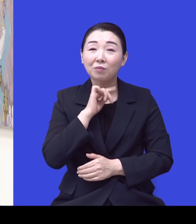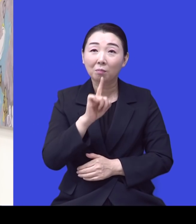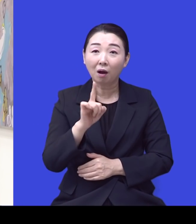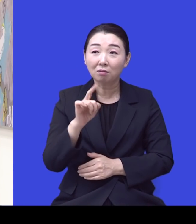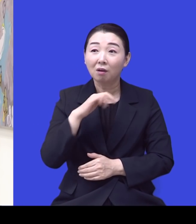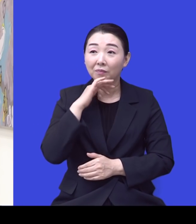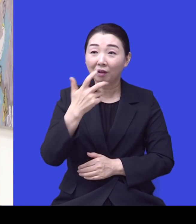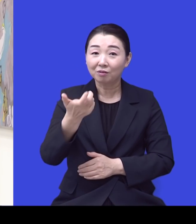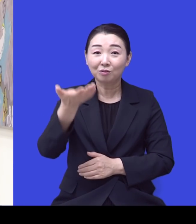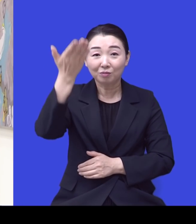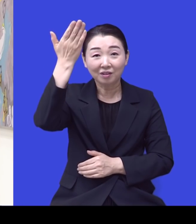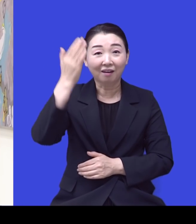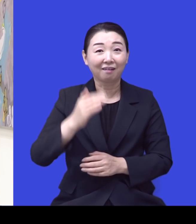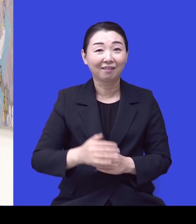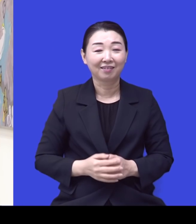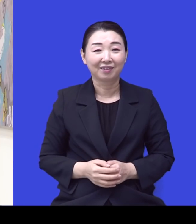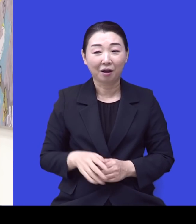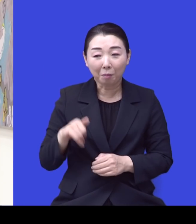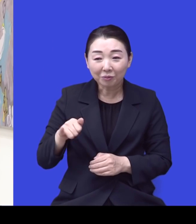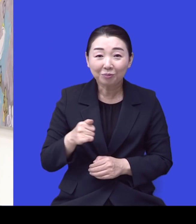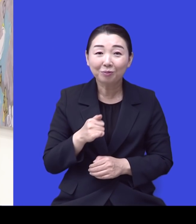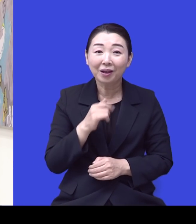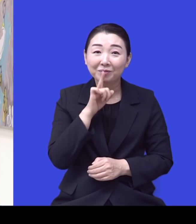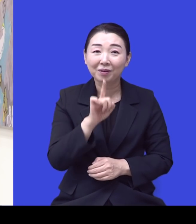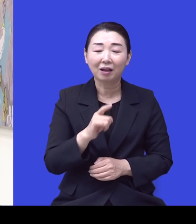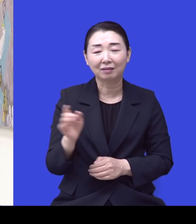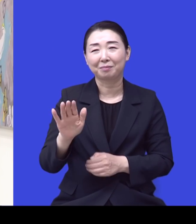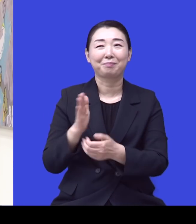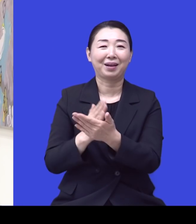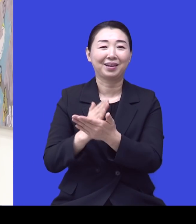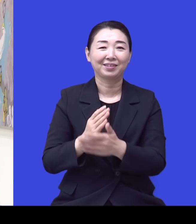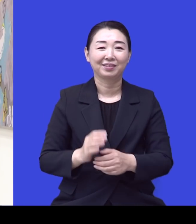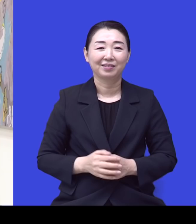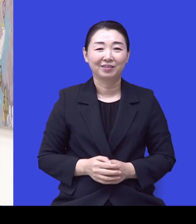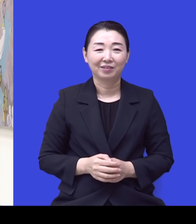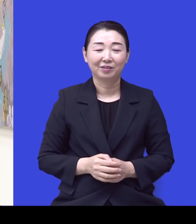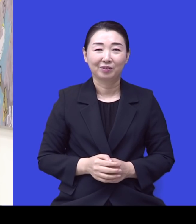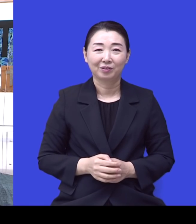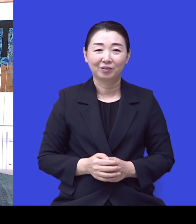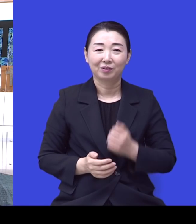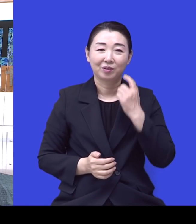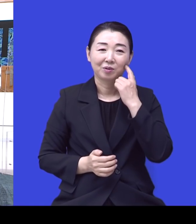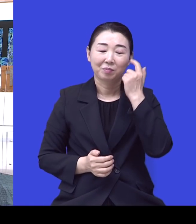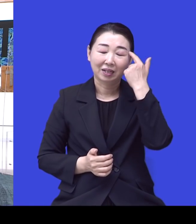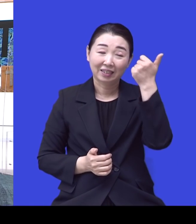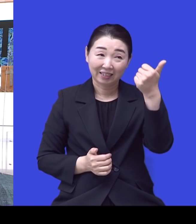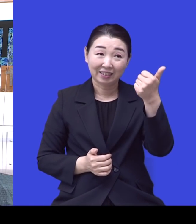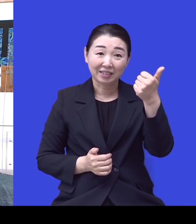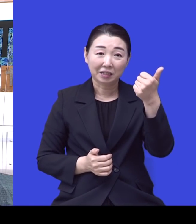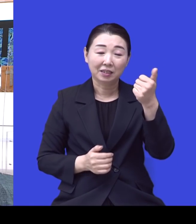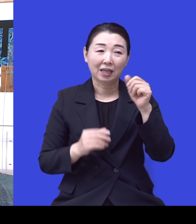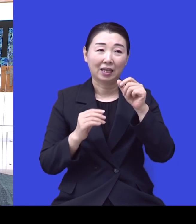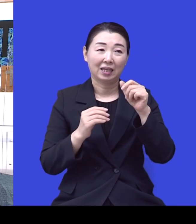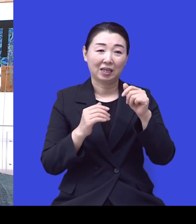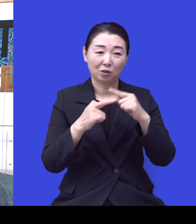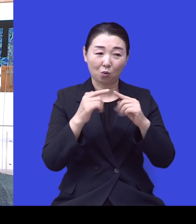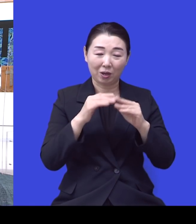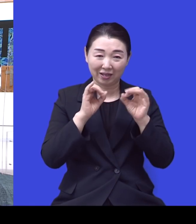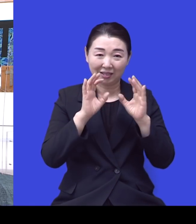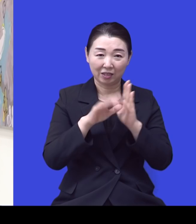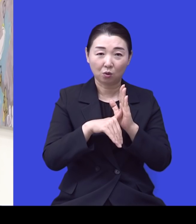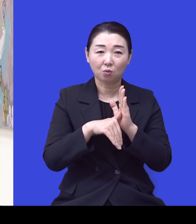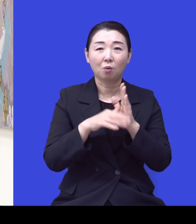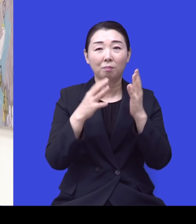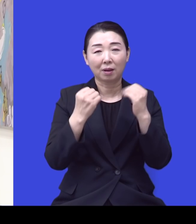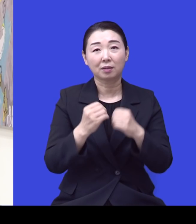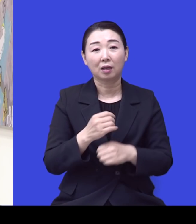넘으신 분이 네. 그래서 그러실 필요 없다고 했더니 목사님이 그 당시 교회가 이제 선교를 많이 다녔거든요. 네. 제가 중국 갈 때